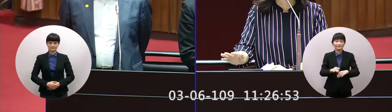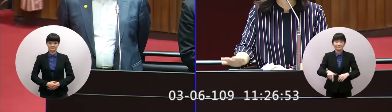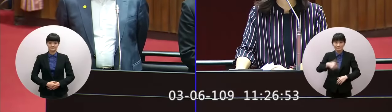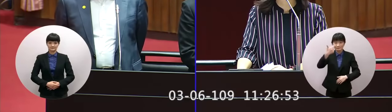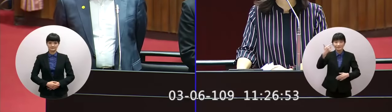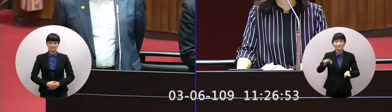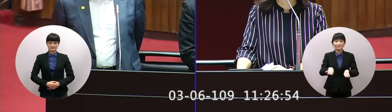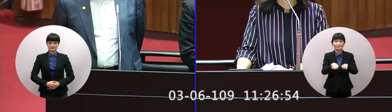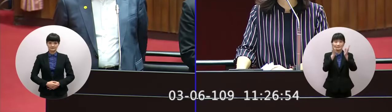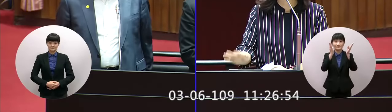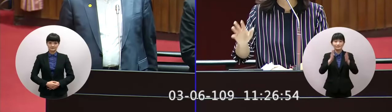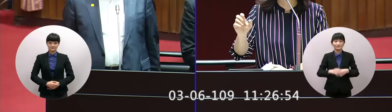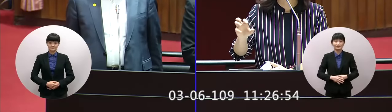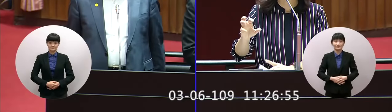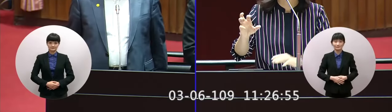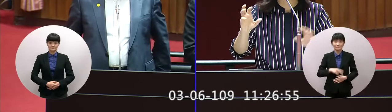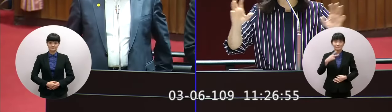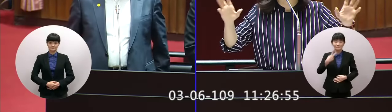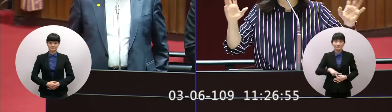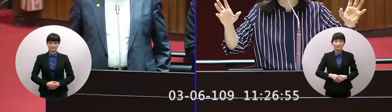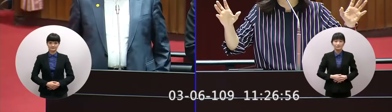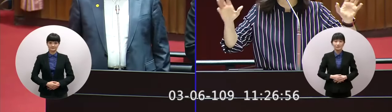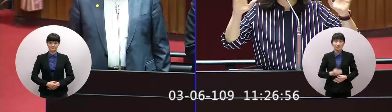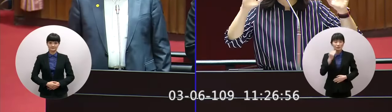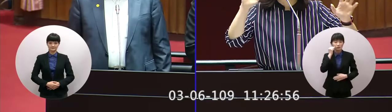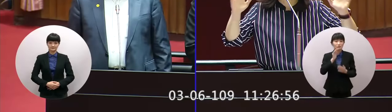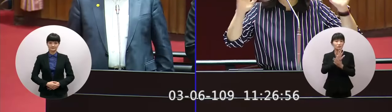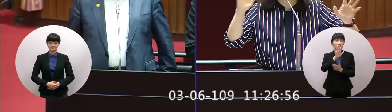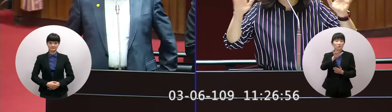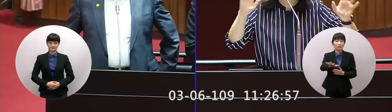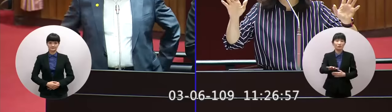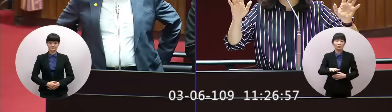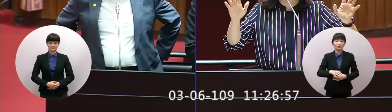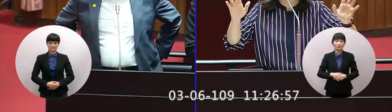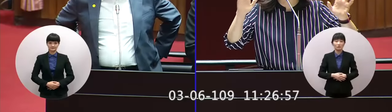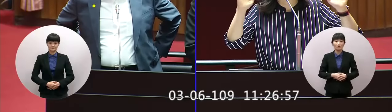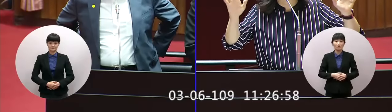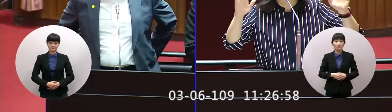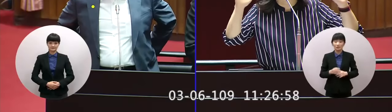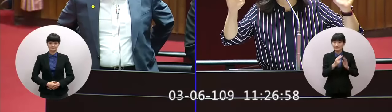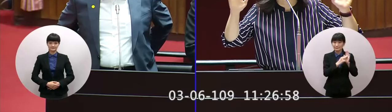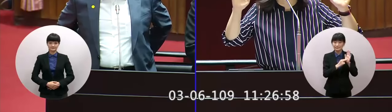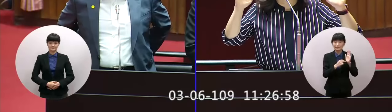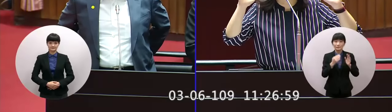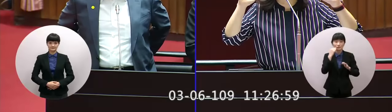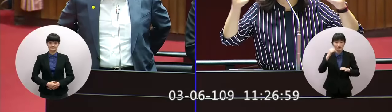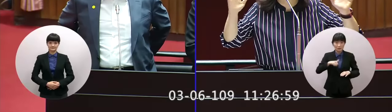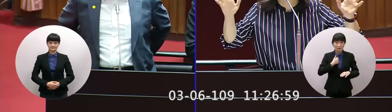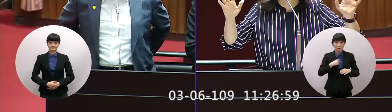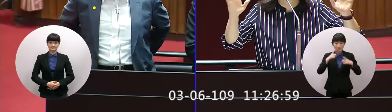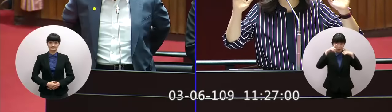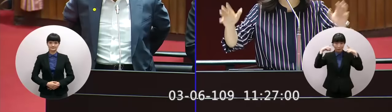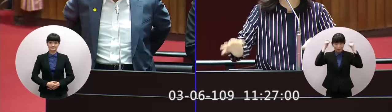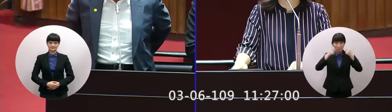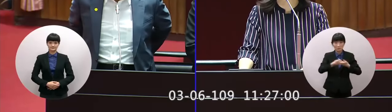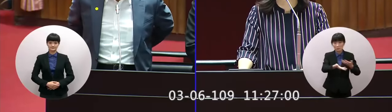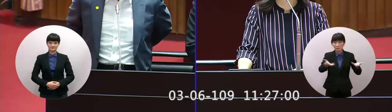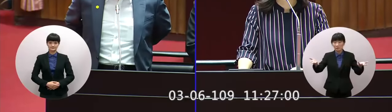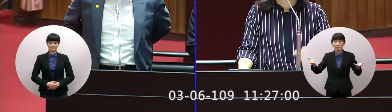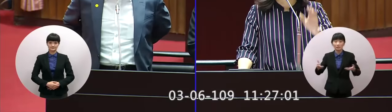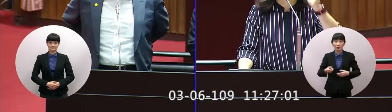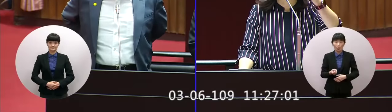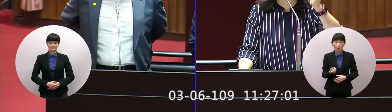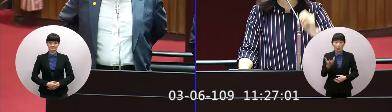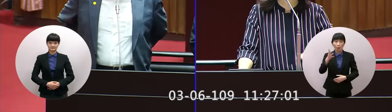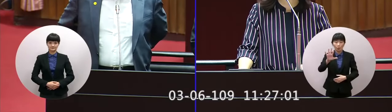路。然后另外呢，但就是说如果当我们越来越多 举例来说，如果真的都可以发放的一样的片数的时